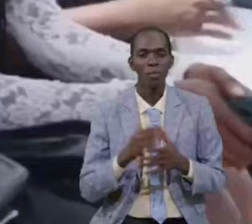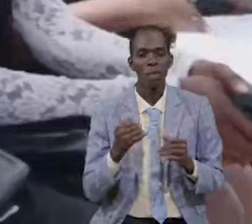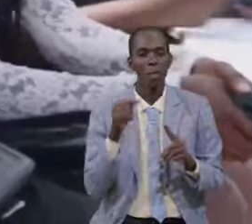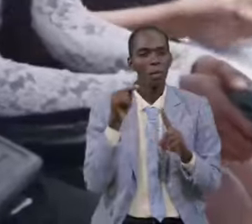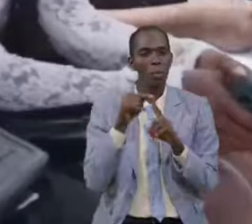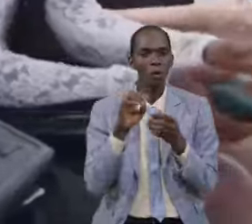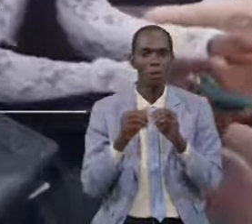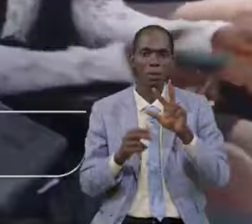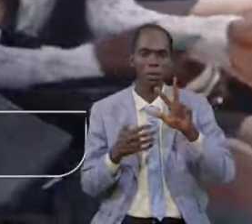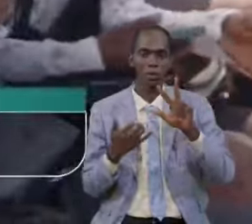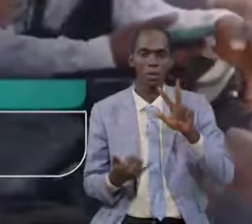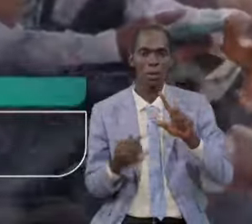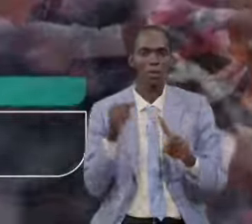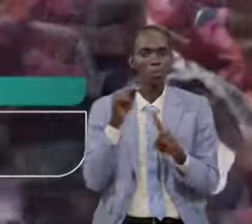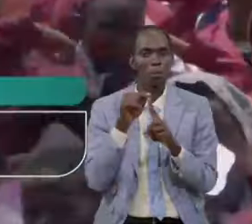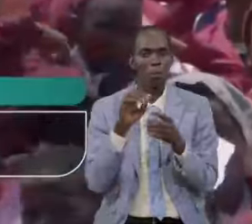Troisième point maintenant.